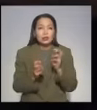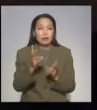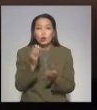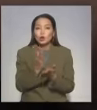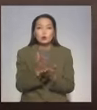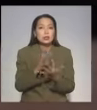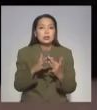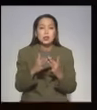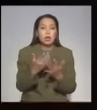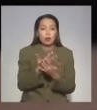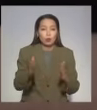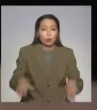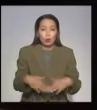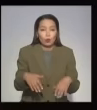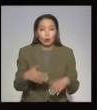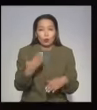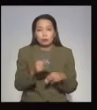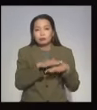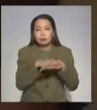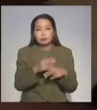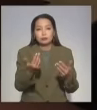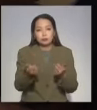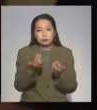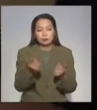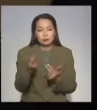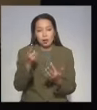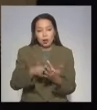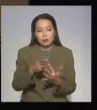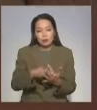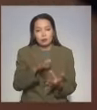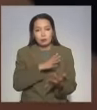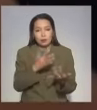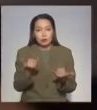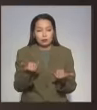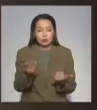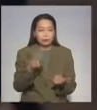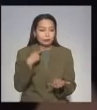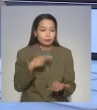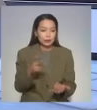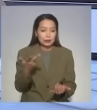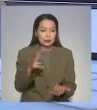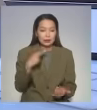За это получали субсидии, которые делили между собой. Сейчас все трое под арестом.